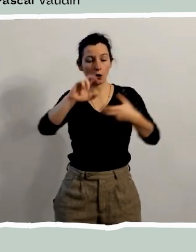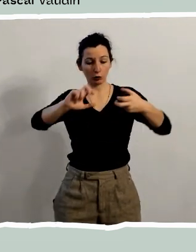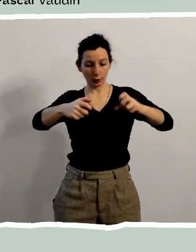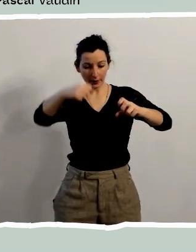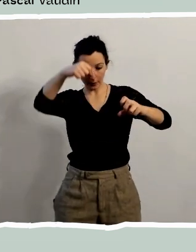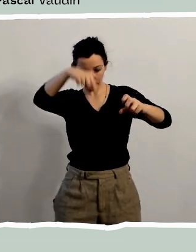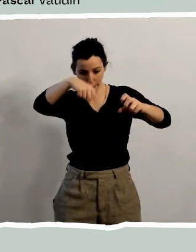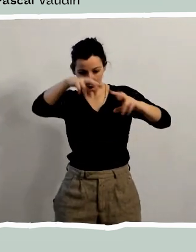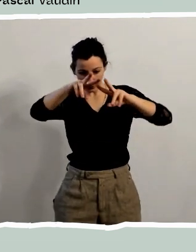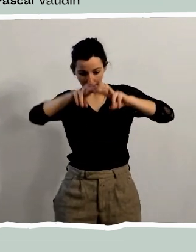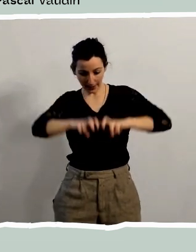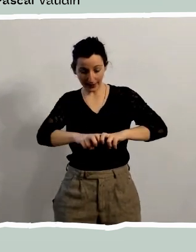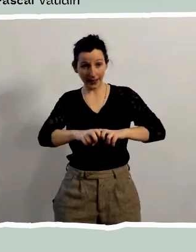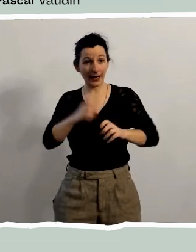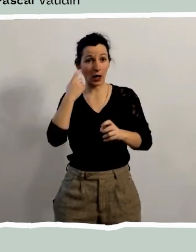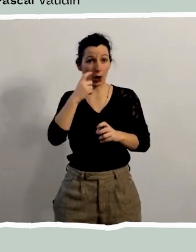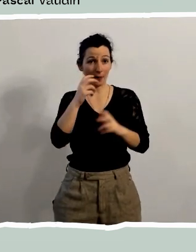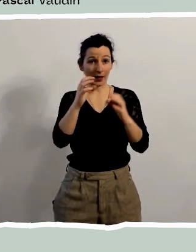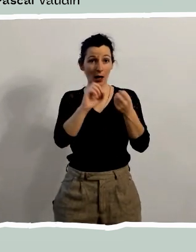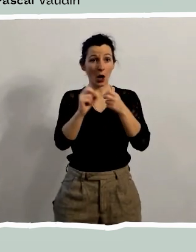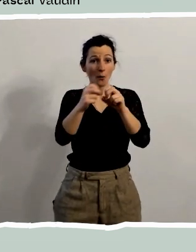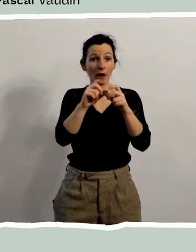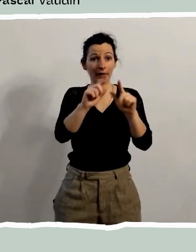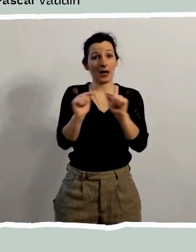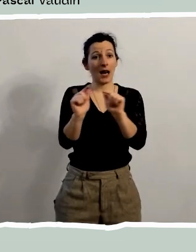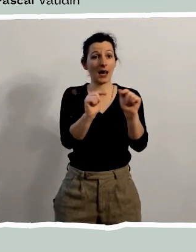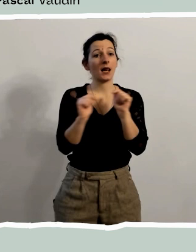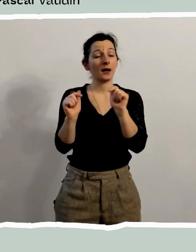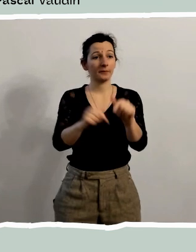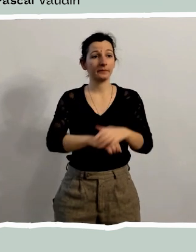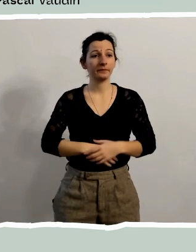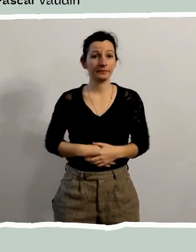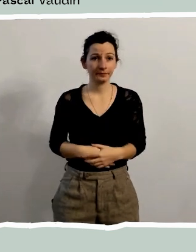trouve de ces molécules dans l'eau du robinet.